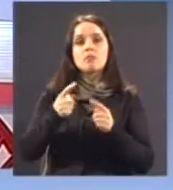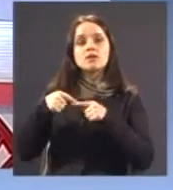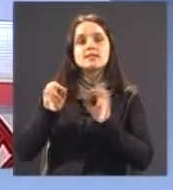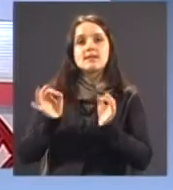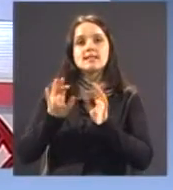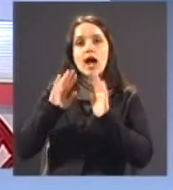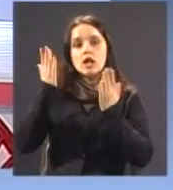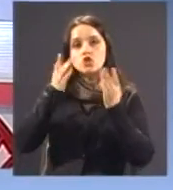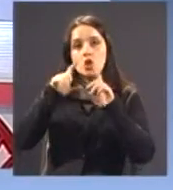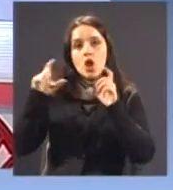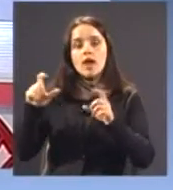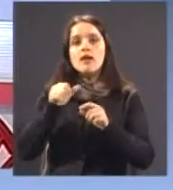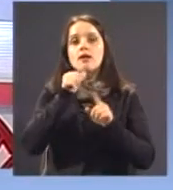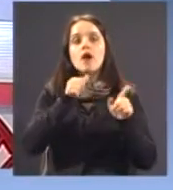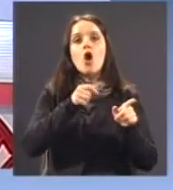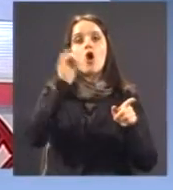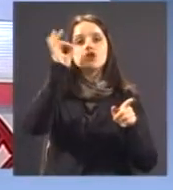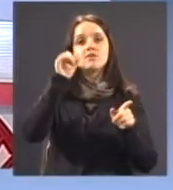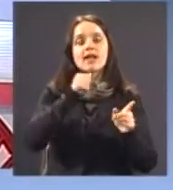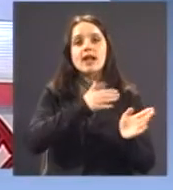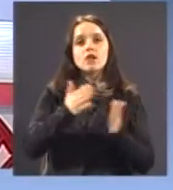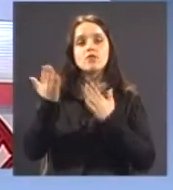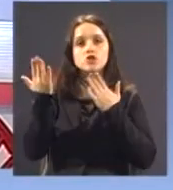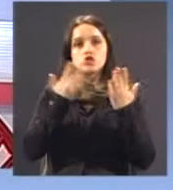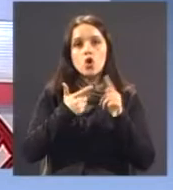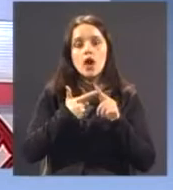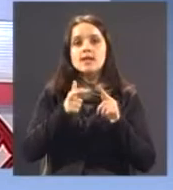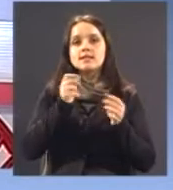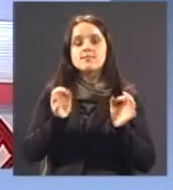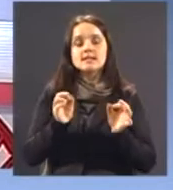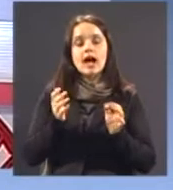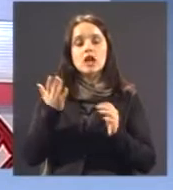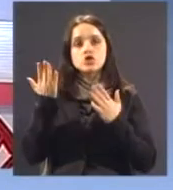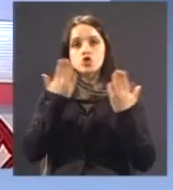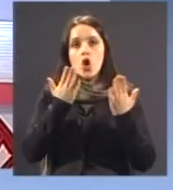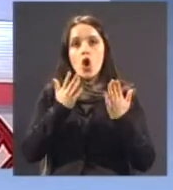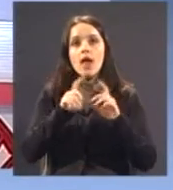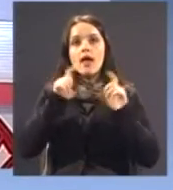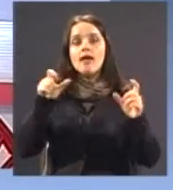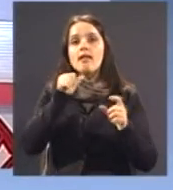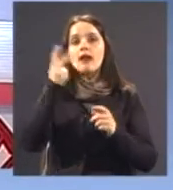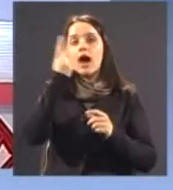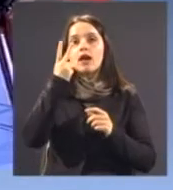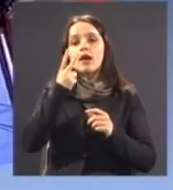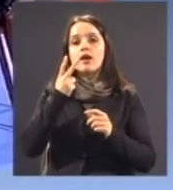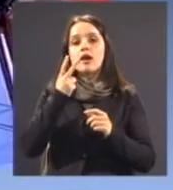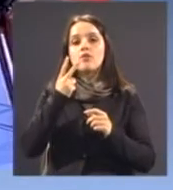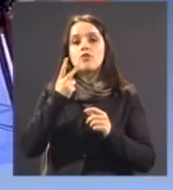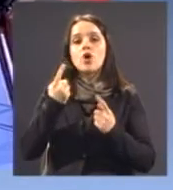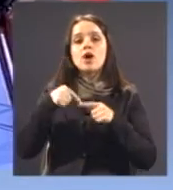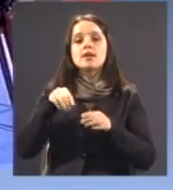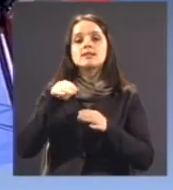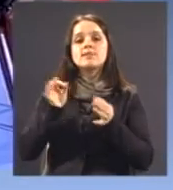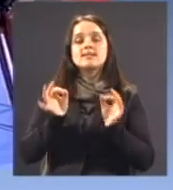osnovne redovne škole i specijalne škole i naravno srednje škole i koje imamo i